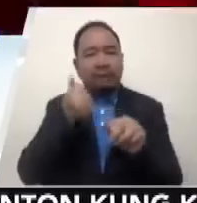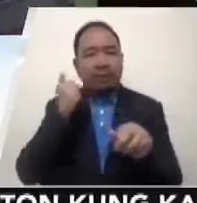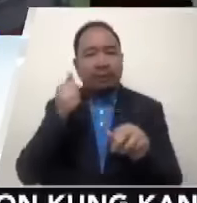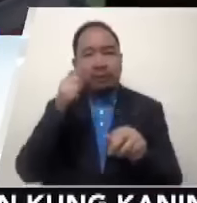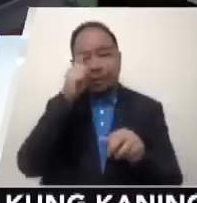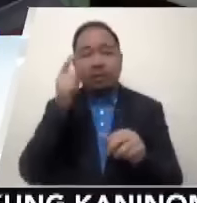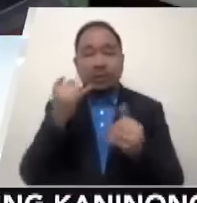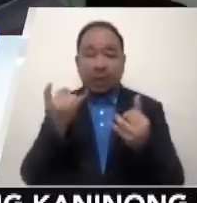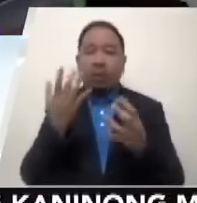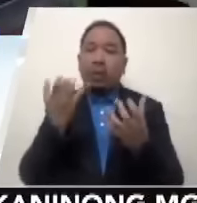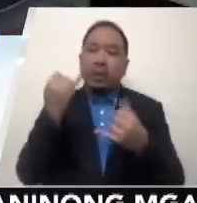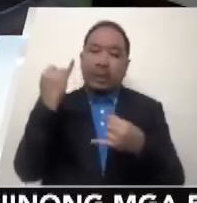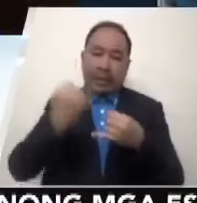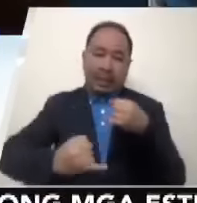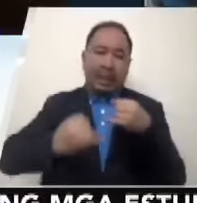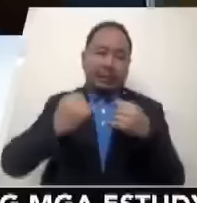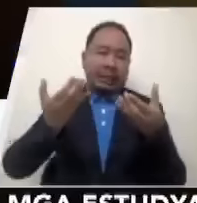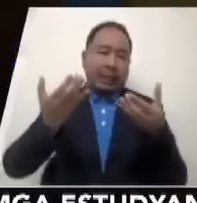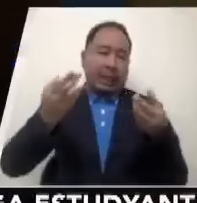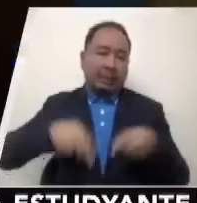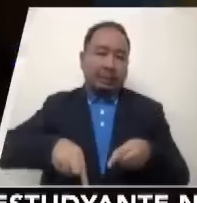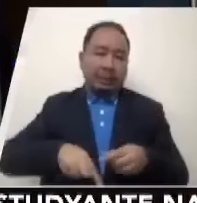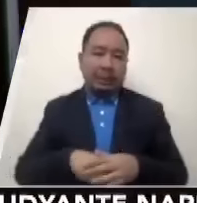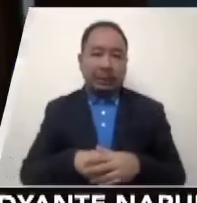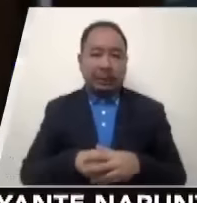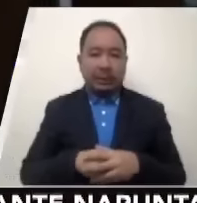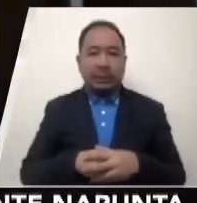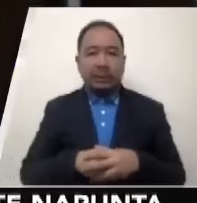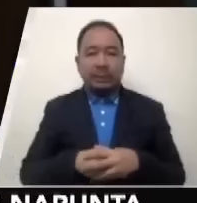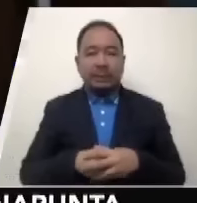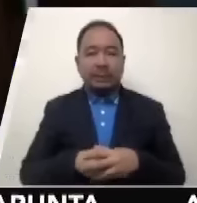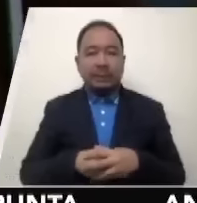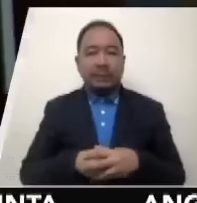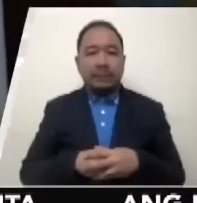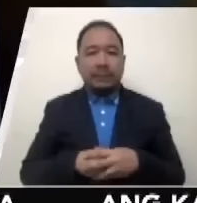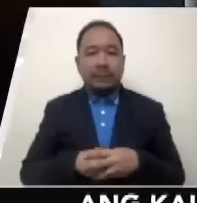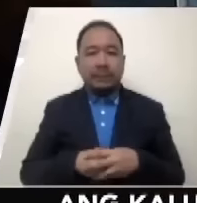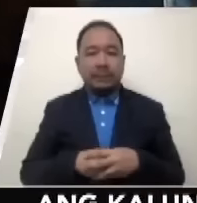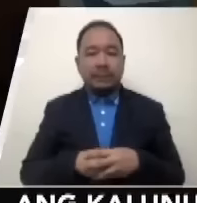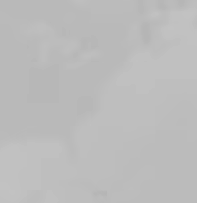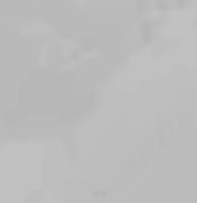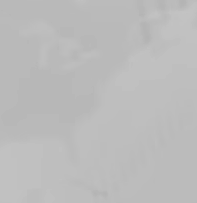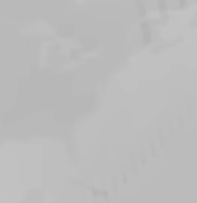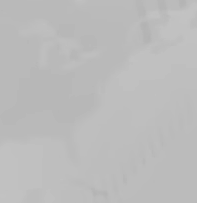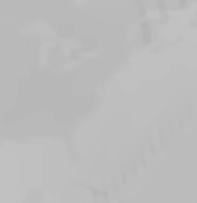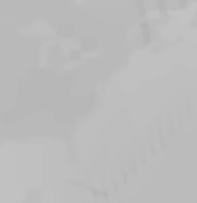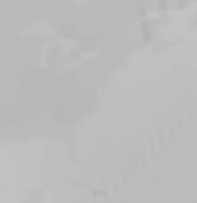Para sa GMA Integrated News, ako si Jun Veneracion, nakatutok 24 oras.